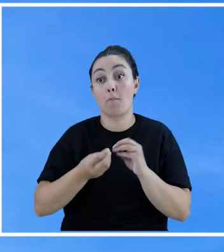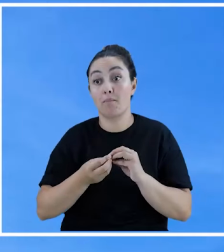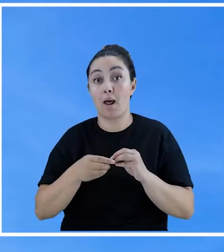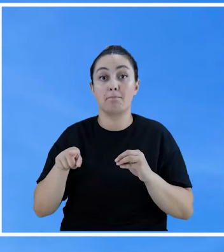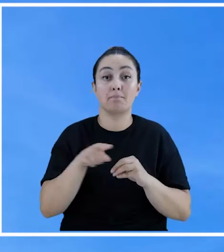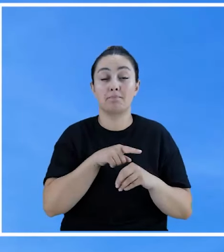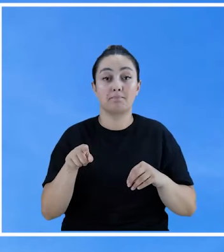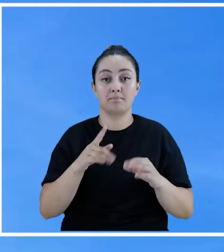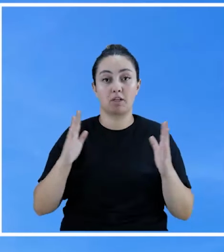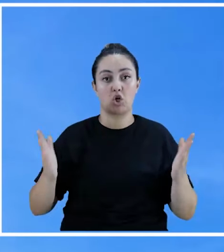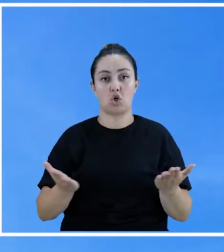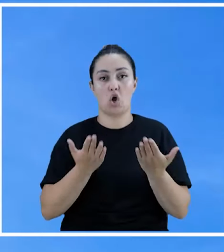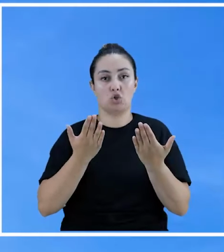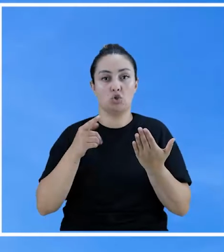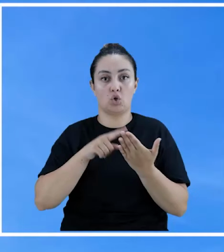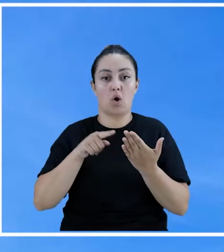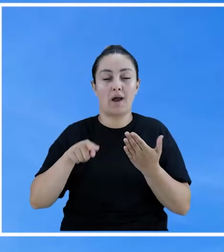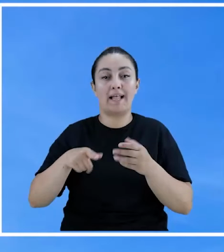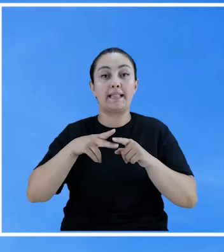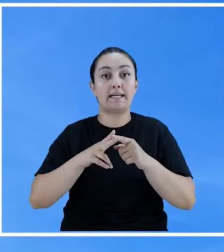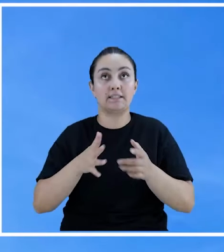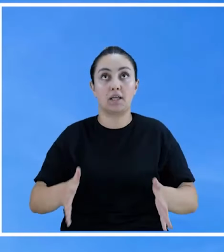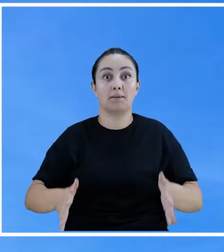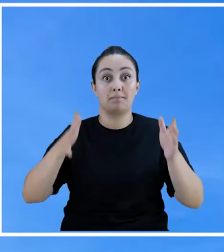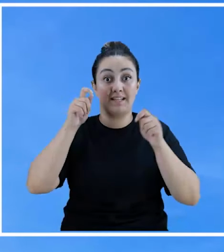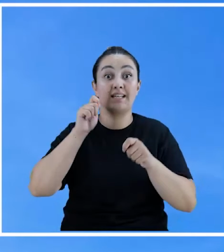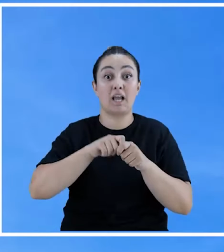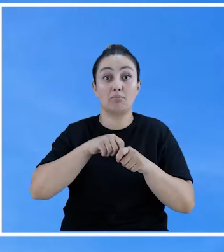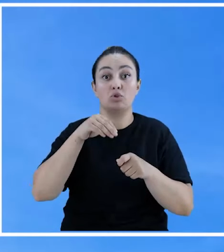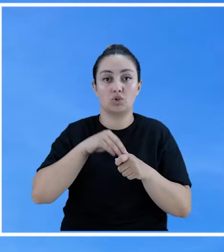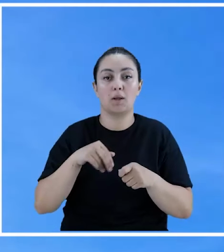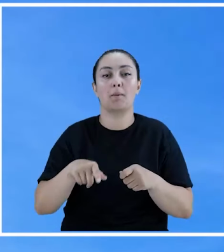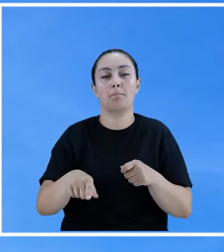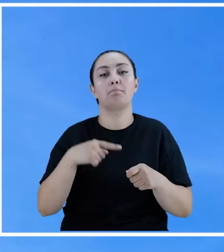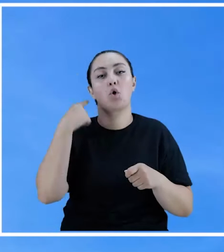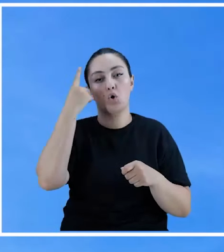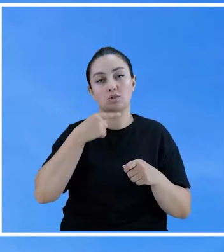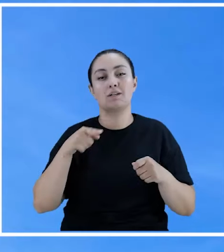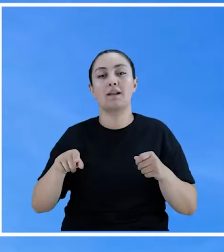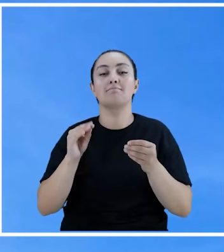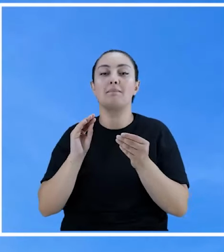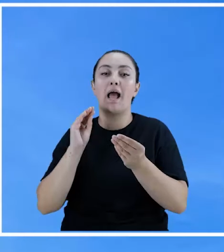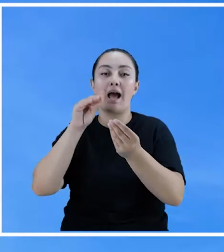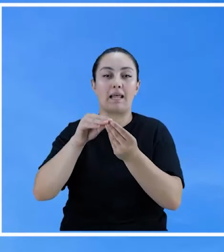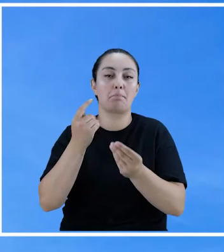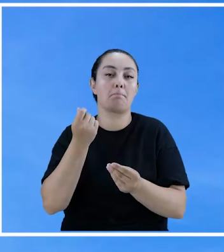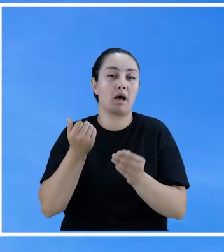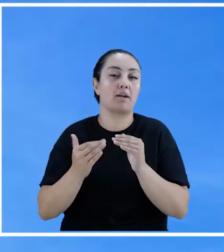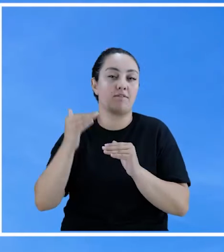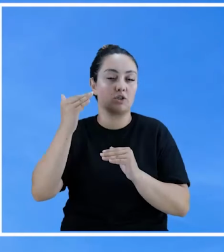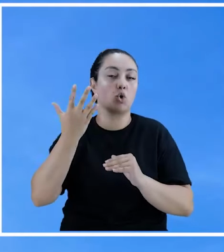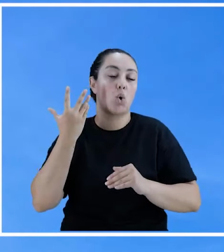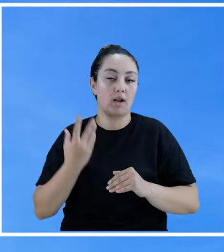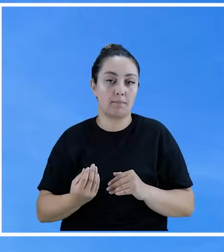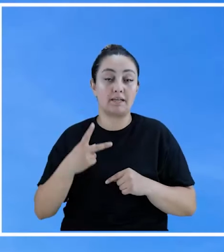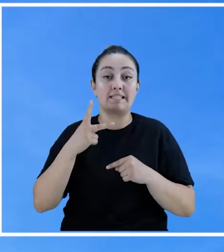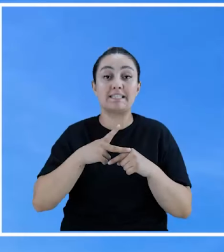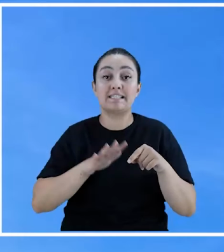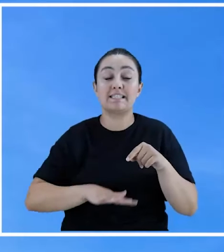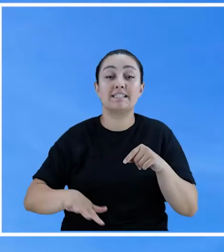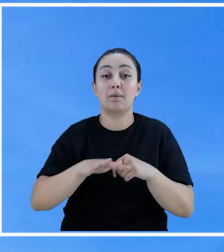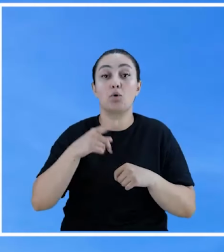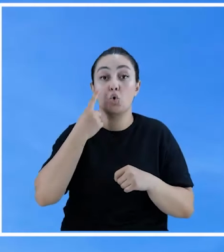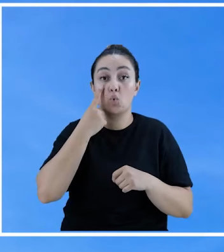bir zeminle karşılaştırdığımız zaman tasarımı ona göre yapacağımız için maliyetler büyük oranda artabilir. Peki zemin